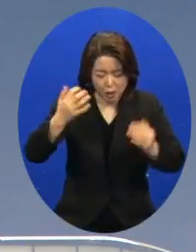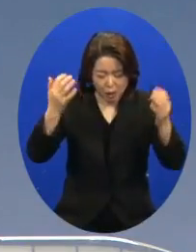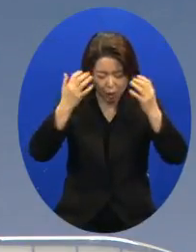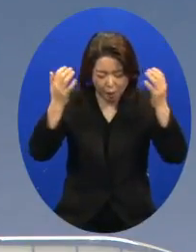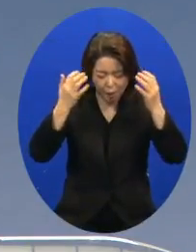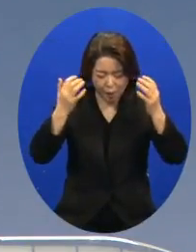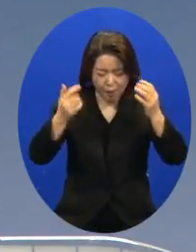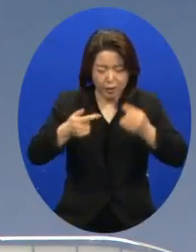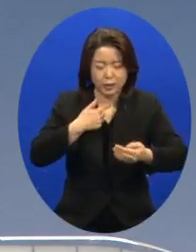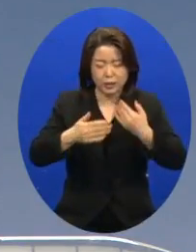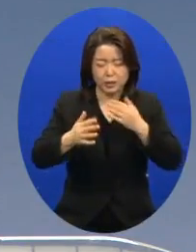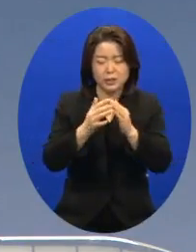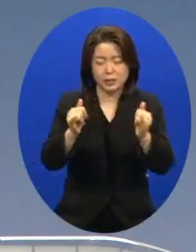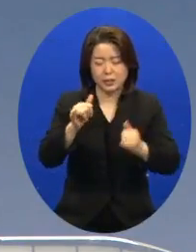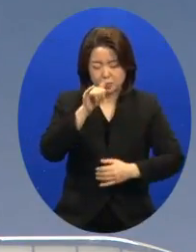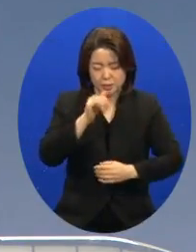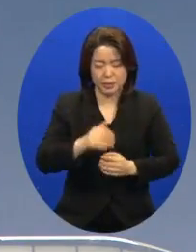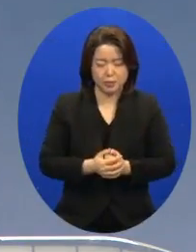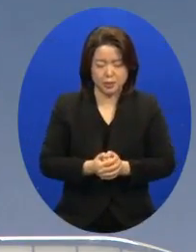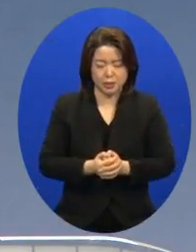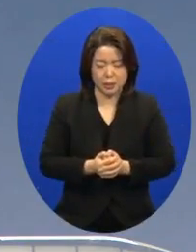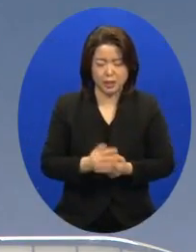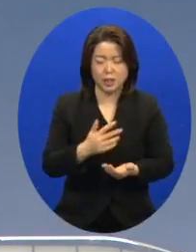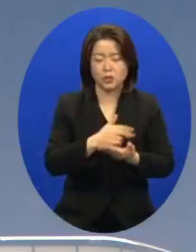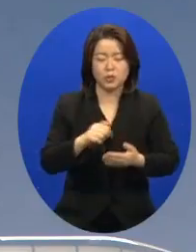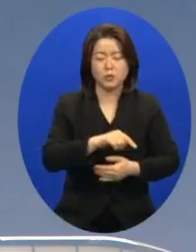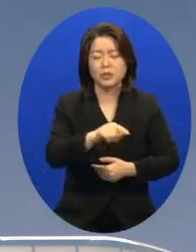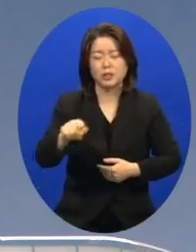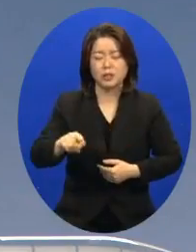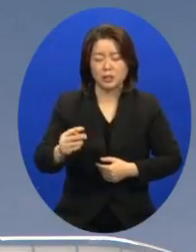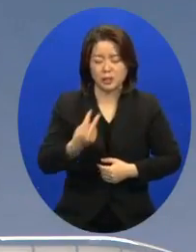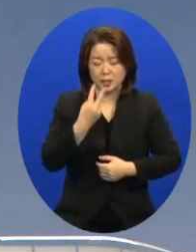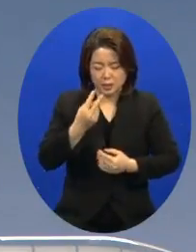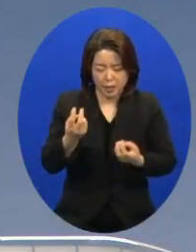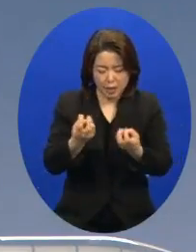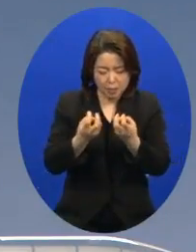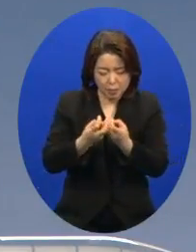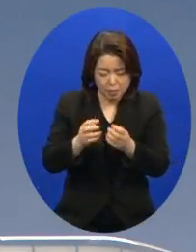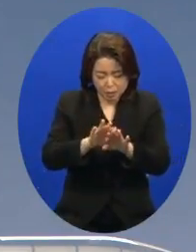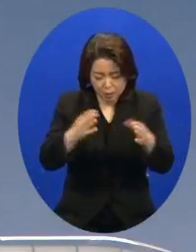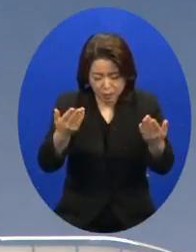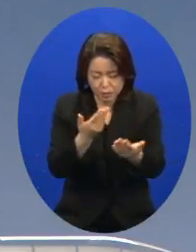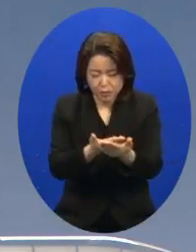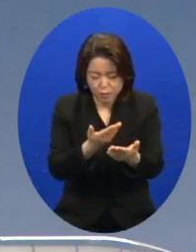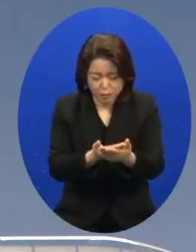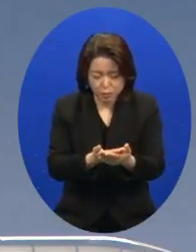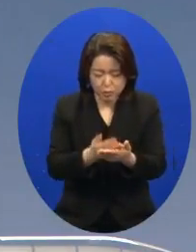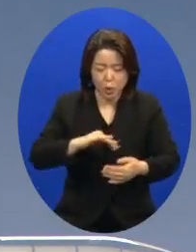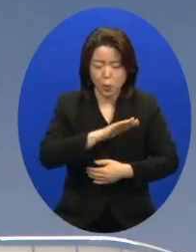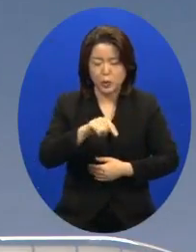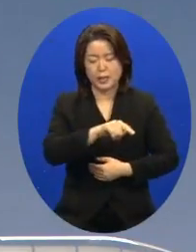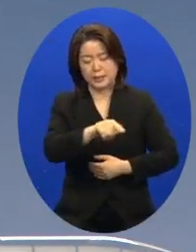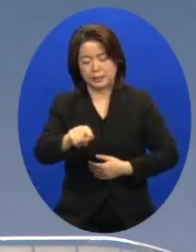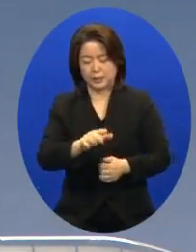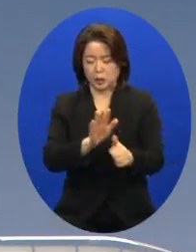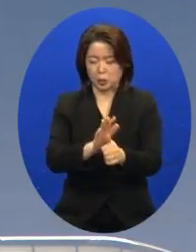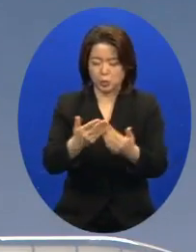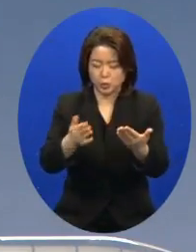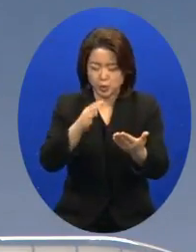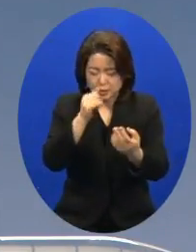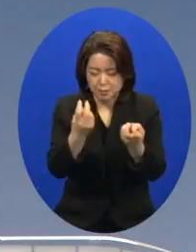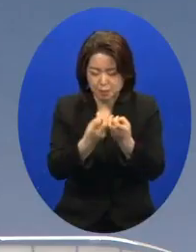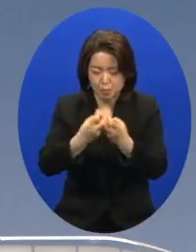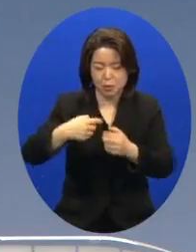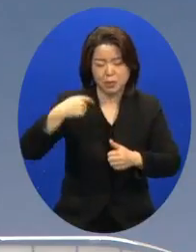겪고 있는 이들이 있습니다 주님 저들에게 살길을 열어 주시고 우리가 그들을 도울 수 있는 방법을 가르쳐